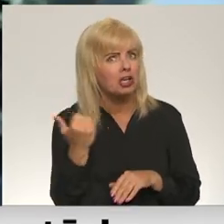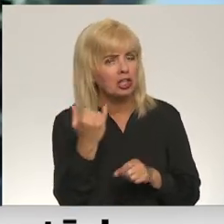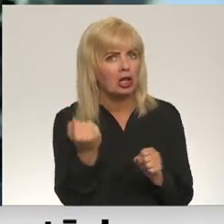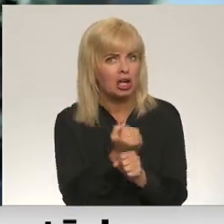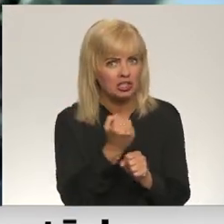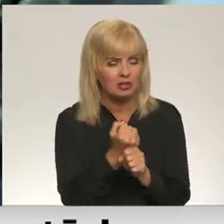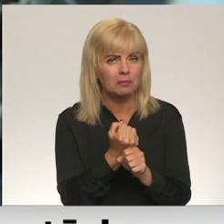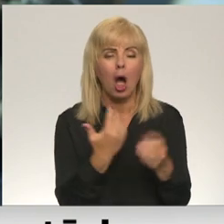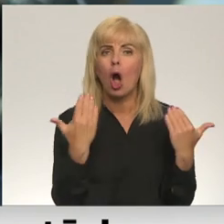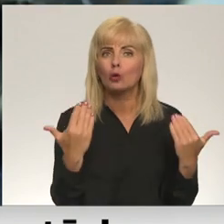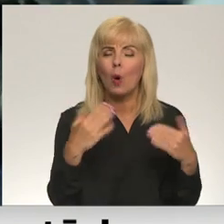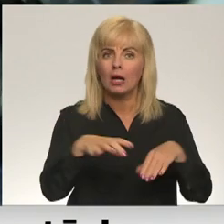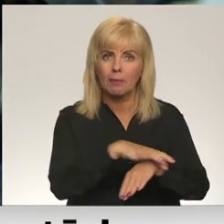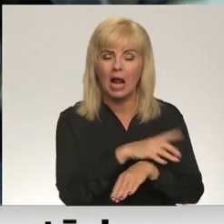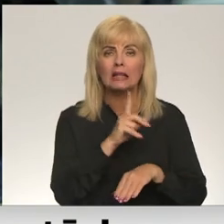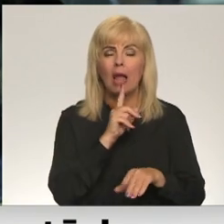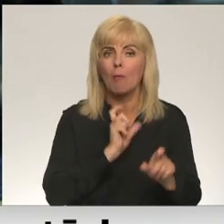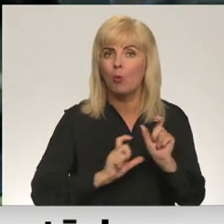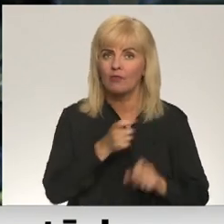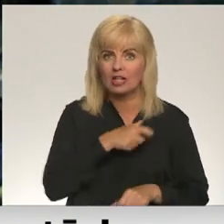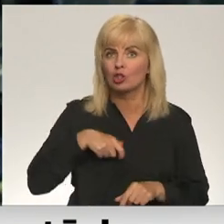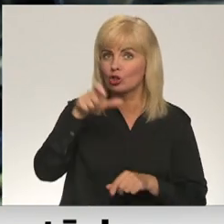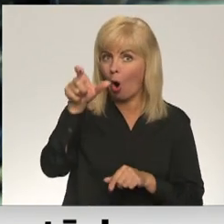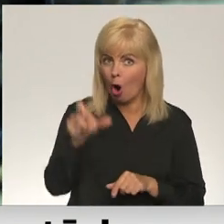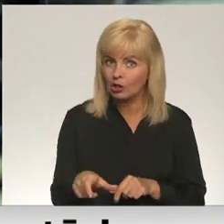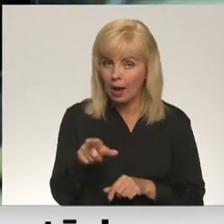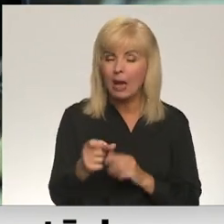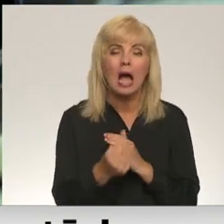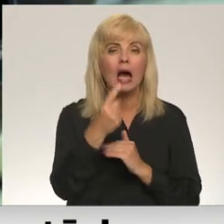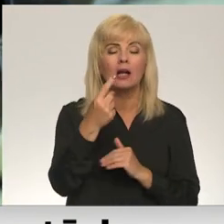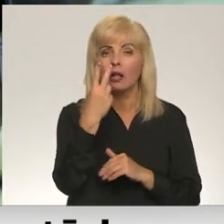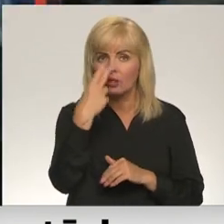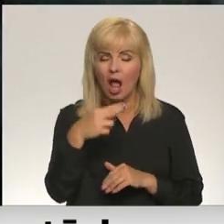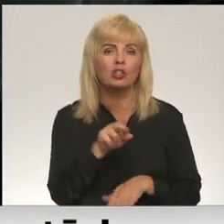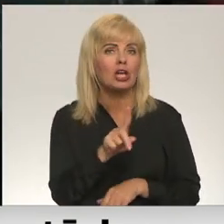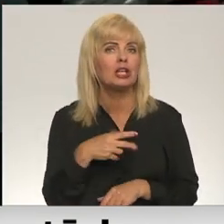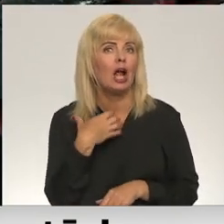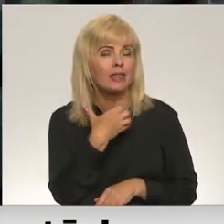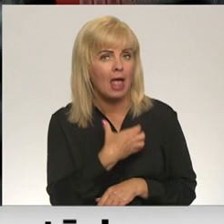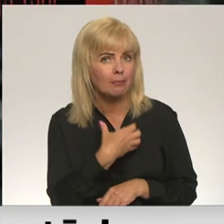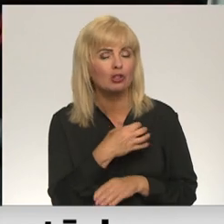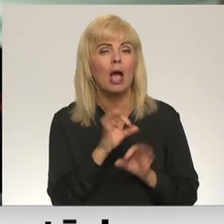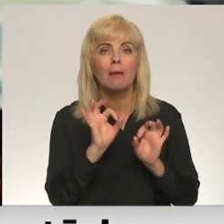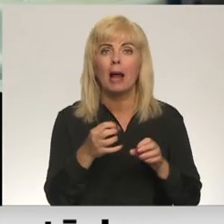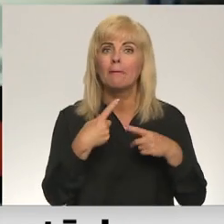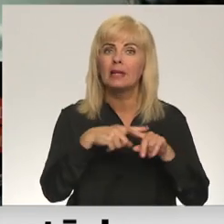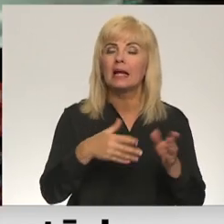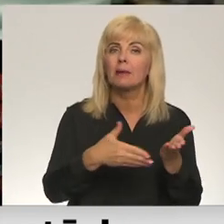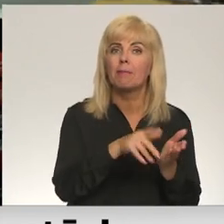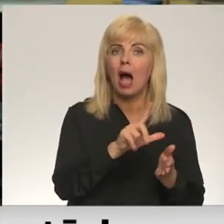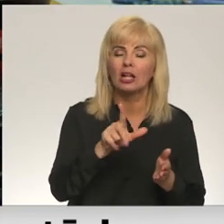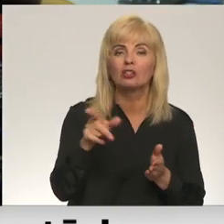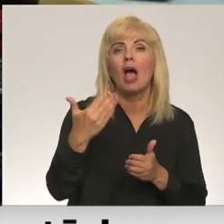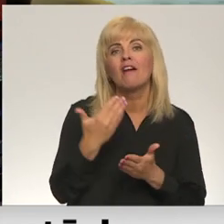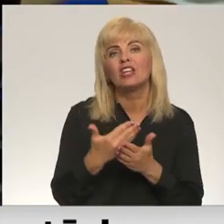izstrādāt rokas protēzi Liepājas universitātes studentam Sebastianam radusies redzot nepieciešamību pēc tehniskajiem palīgu līdzekļiem radinieku